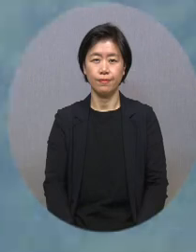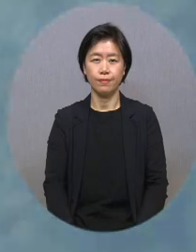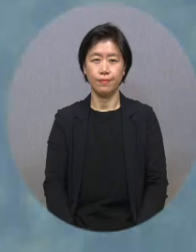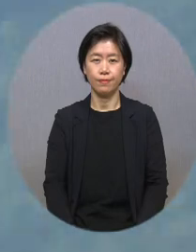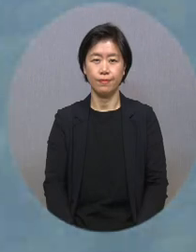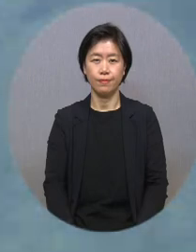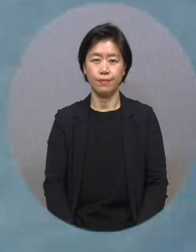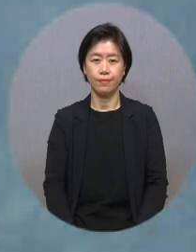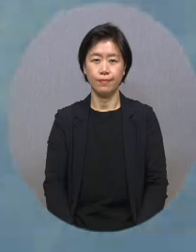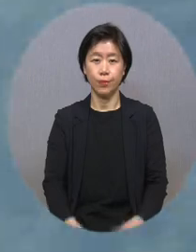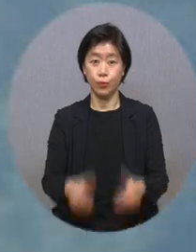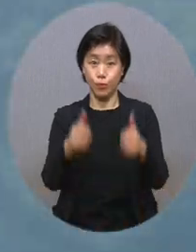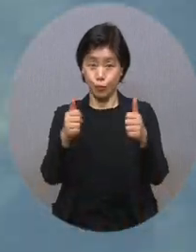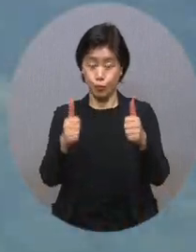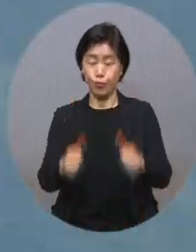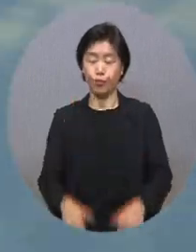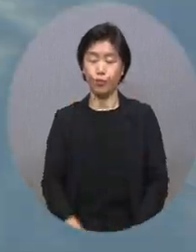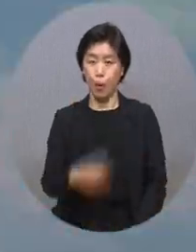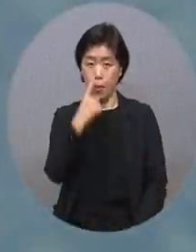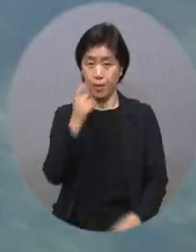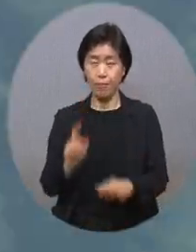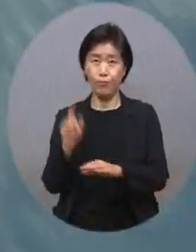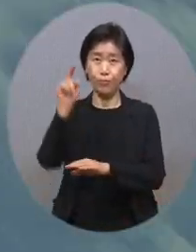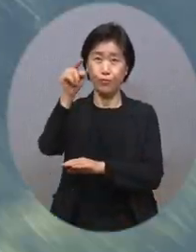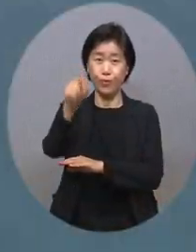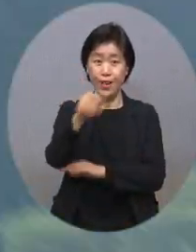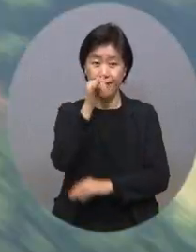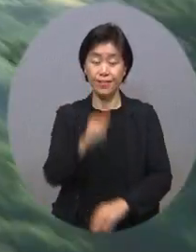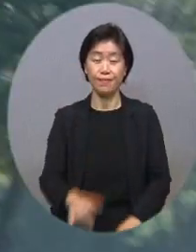자, 아, 멋있게 벙커를 노려서